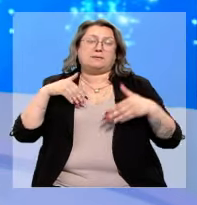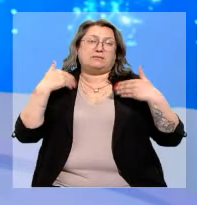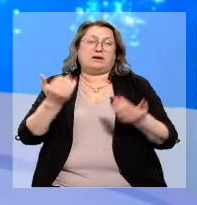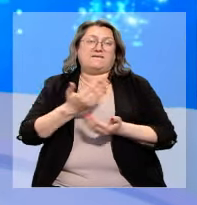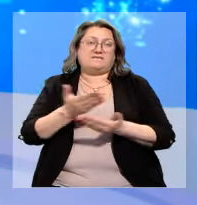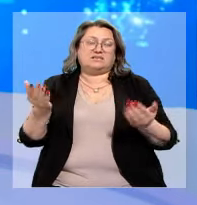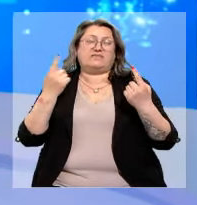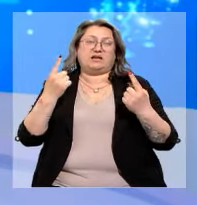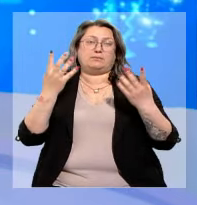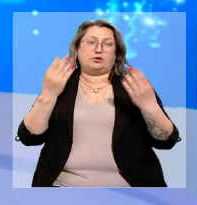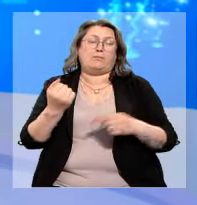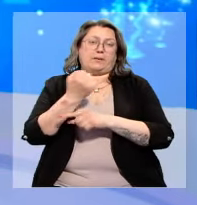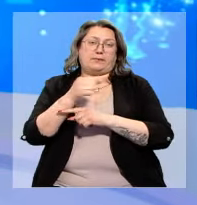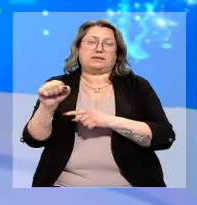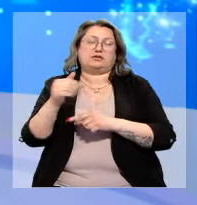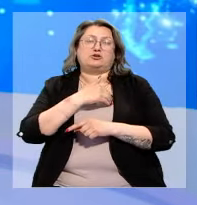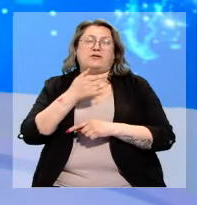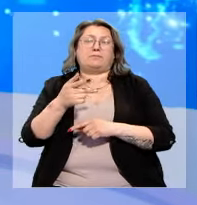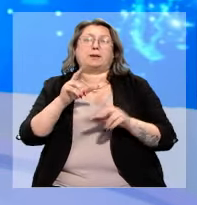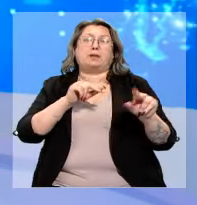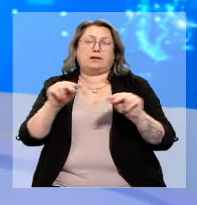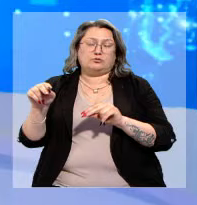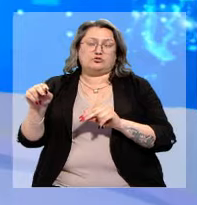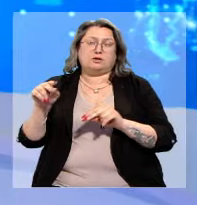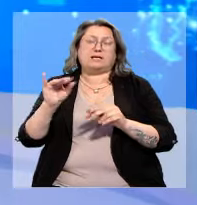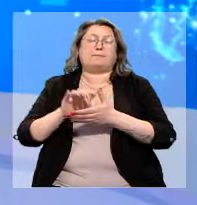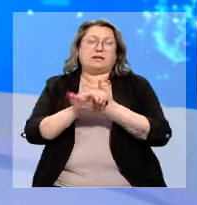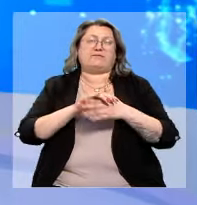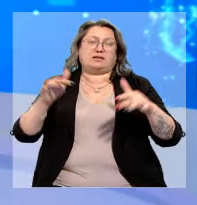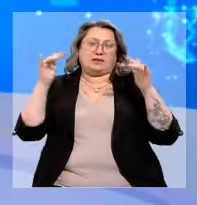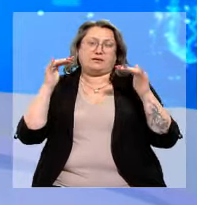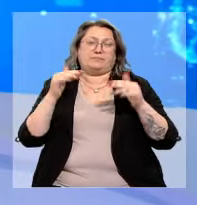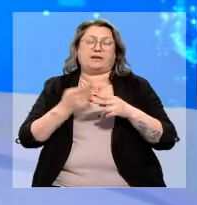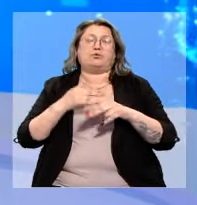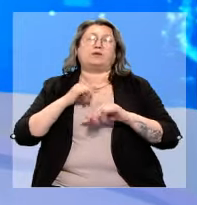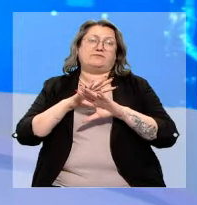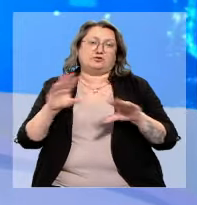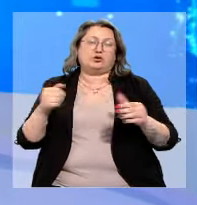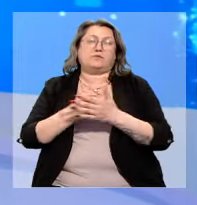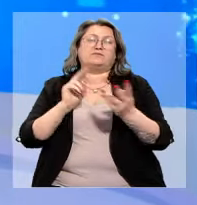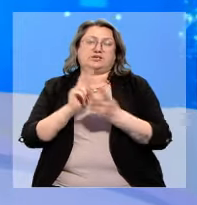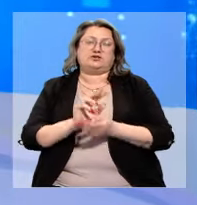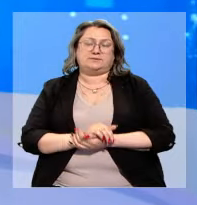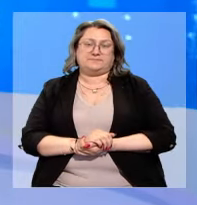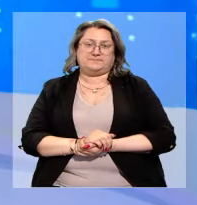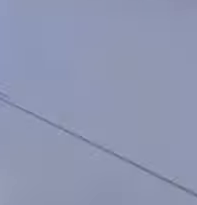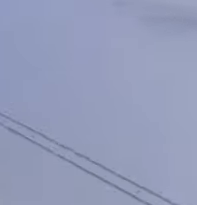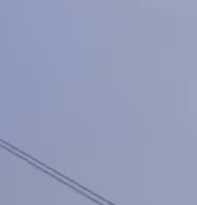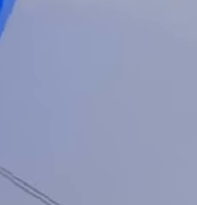поздравляем вас с Великим Днем Победы. Желаем вам благополучия и мирного неба. На этом у меня все. До встречи.